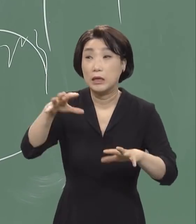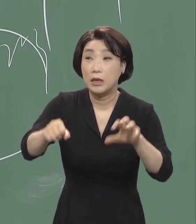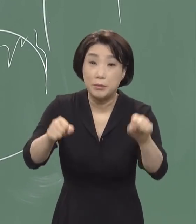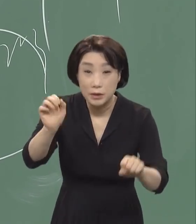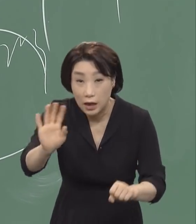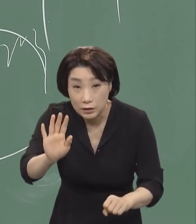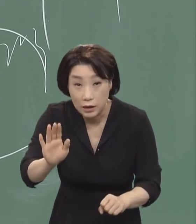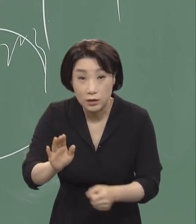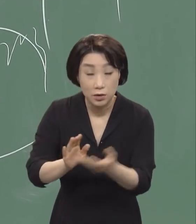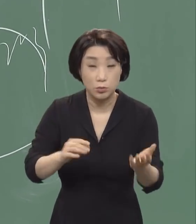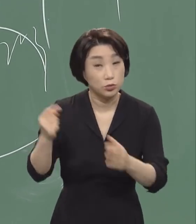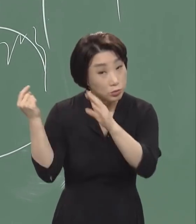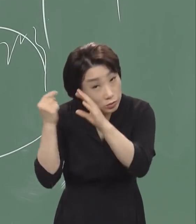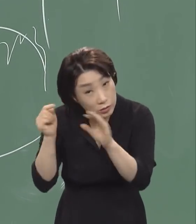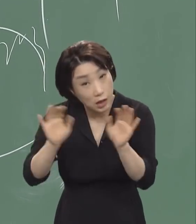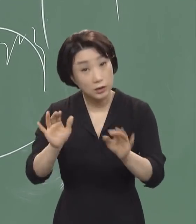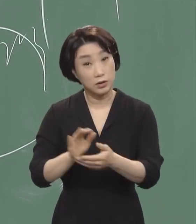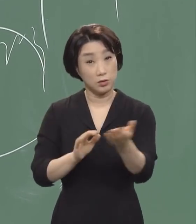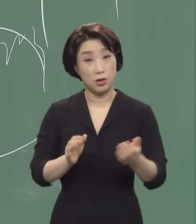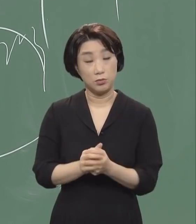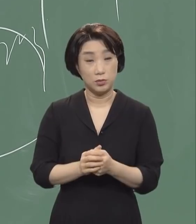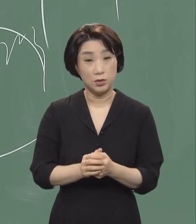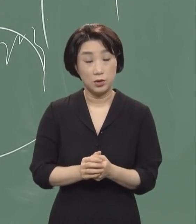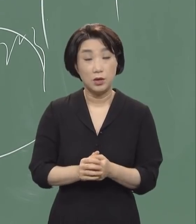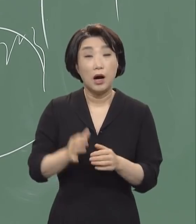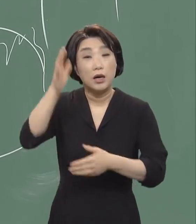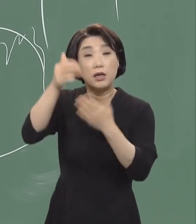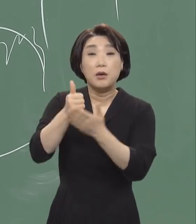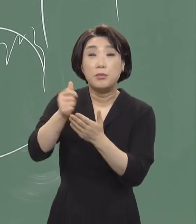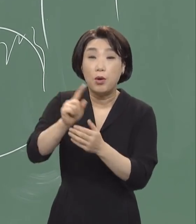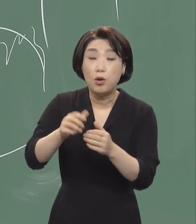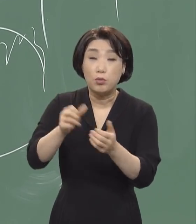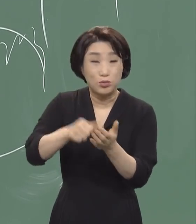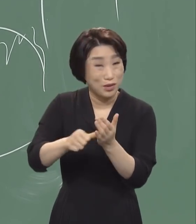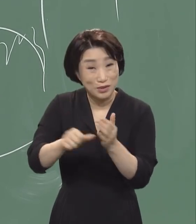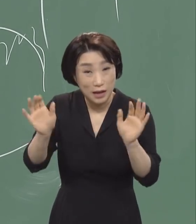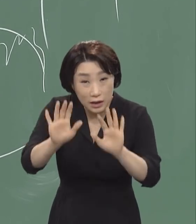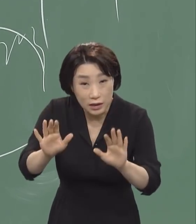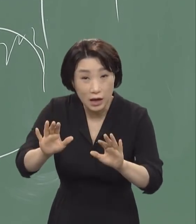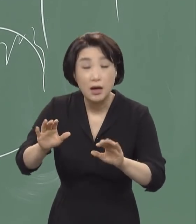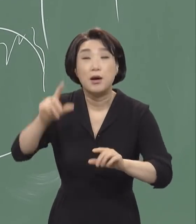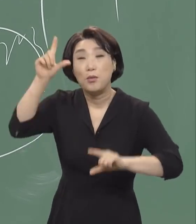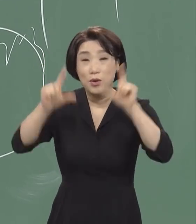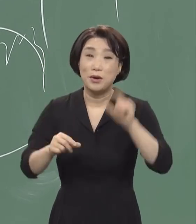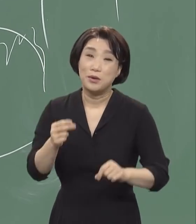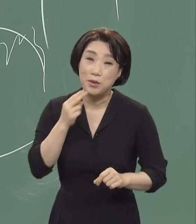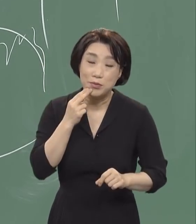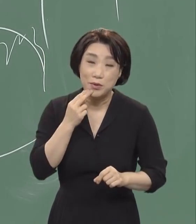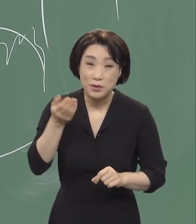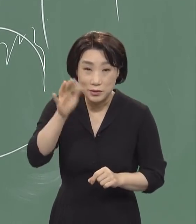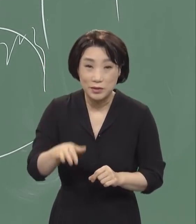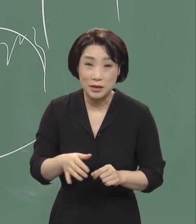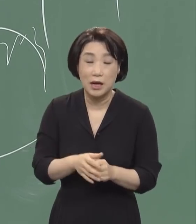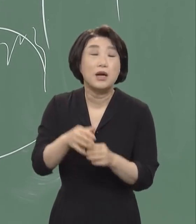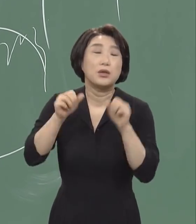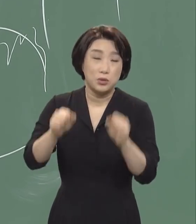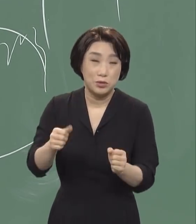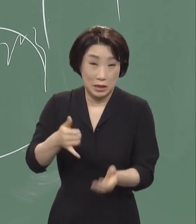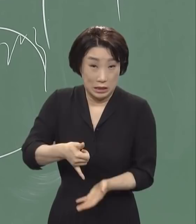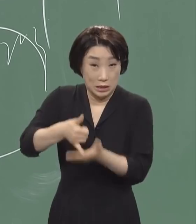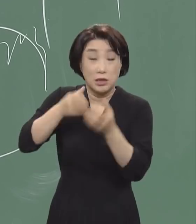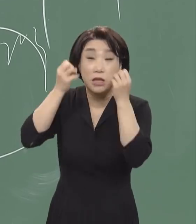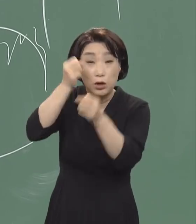않아 그리고 귀에 들리지 않아 비물질이오 무용성이오 존재요 인격이오 창조자요